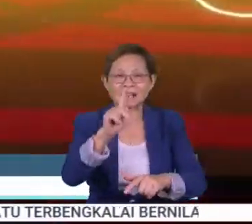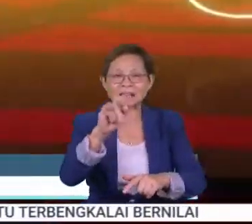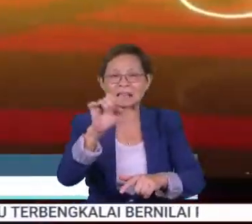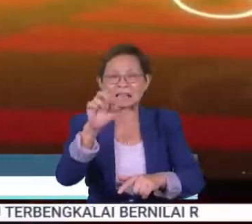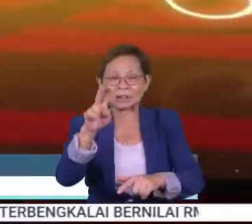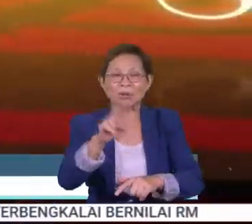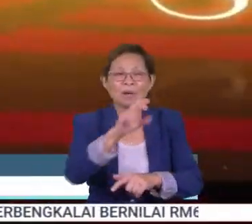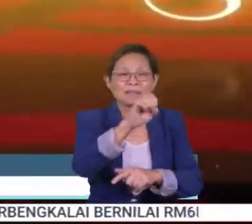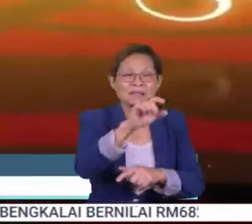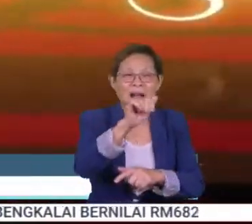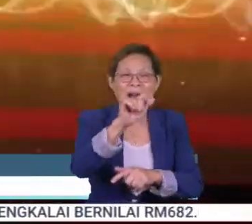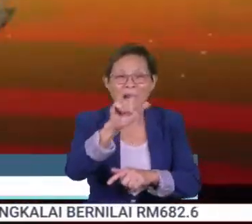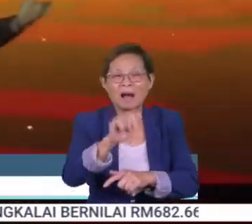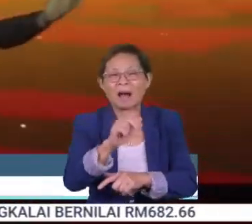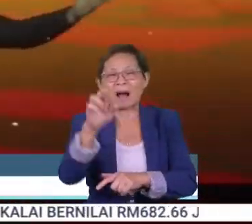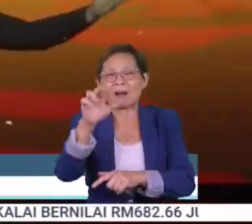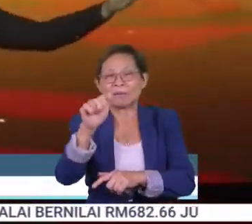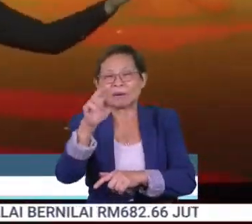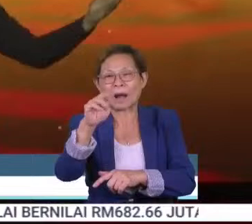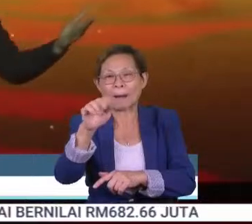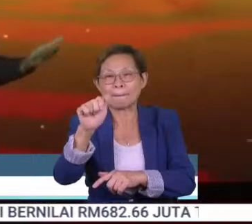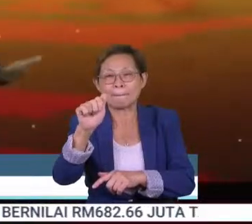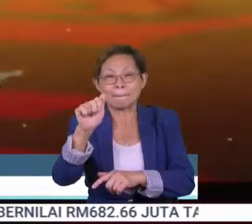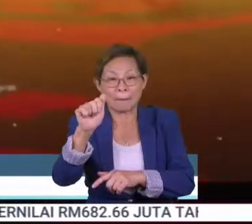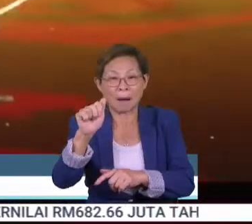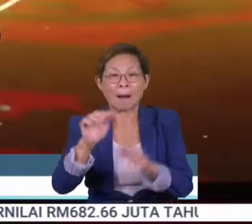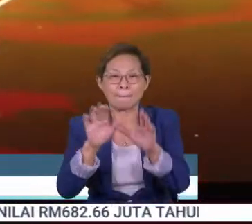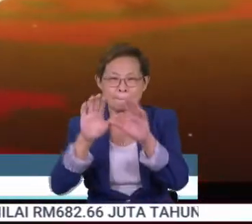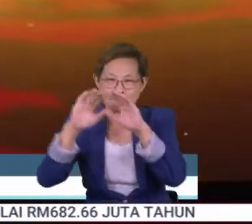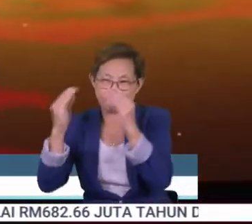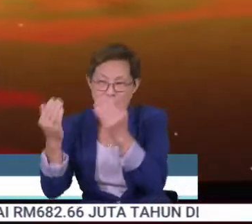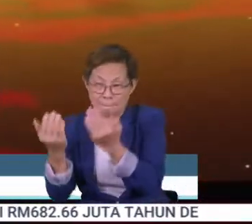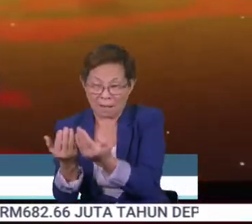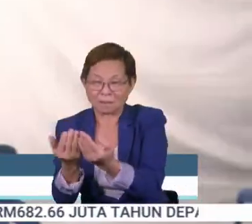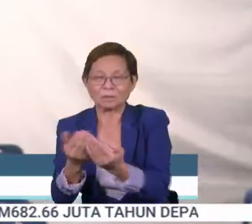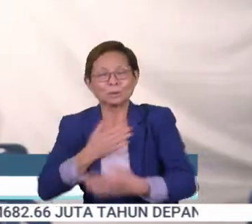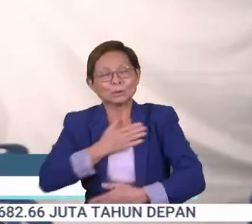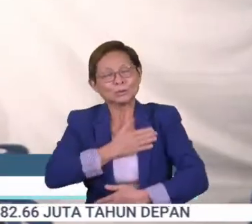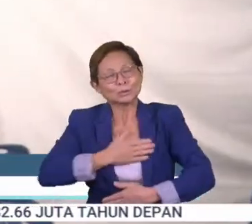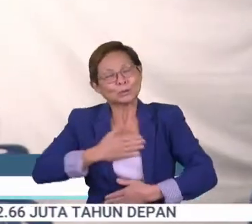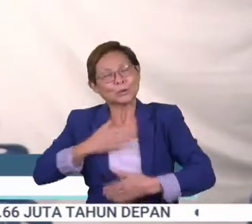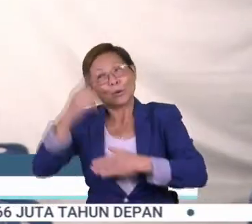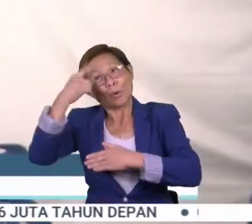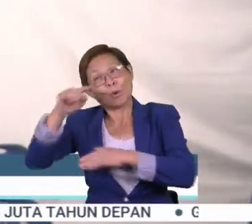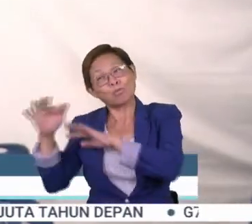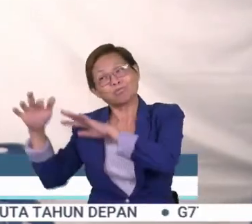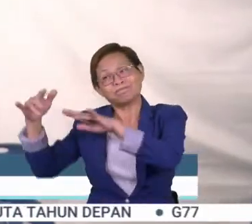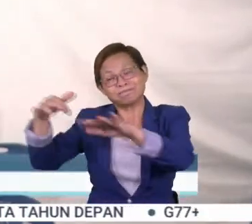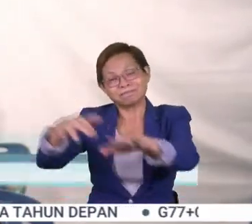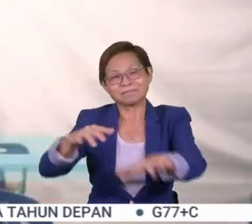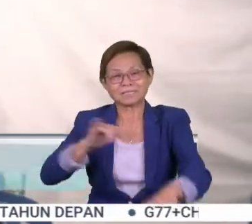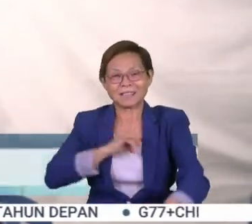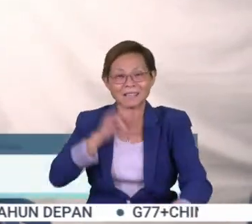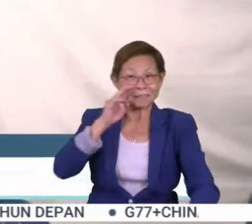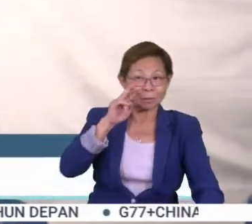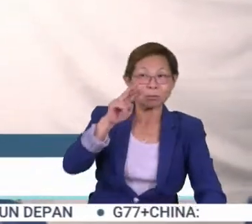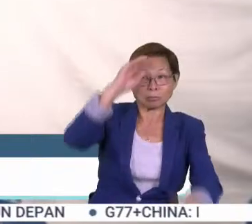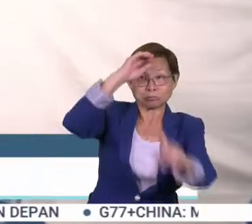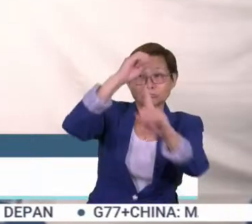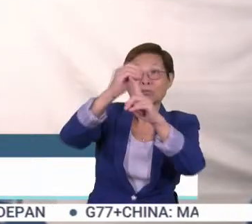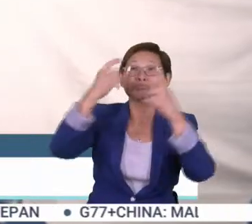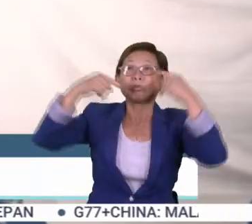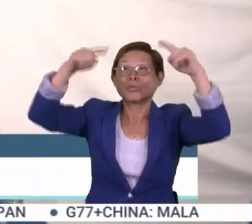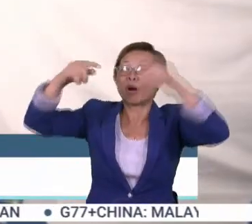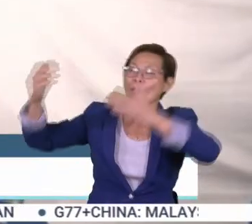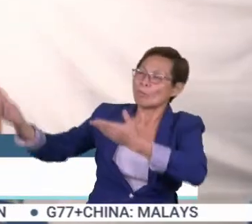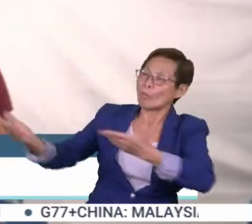Drama Band antara yang menghiburkan para pengunjung. saya nampak misi kita berjaya, telah